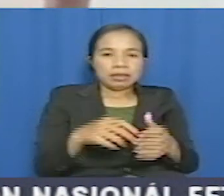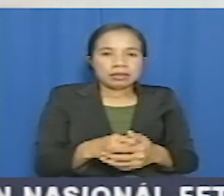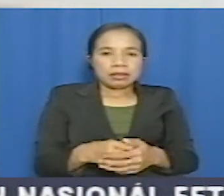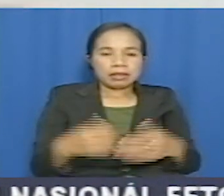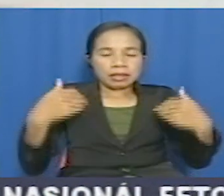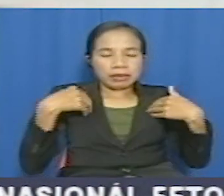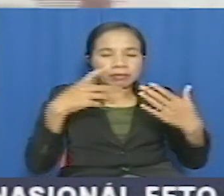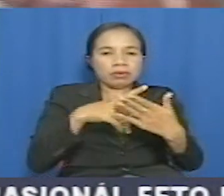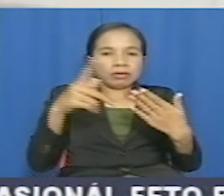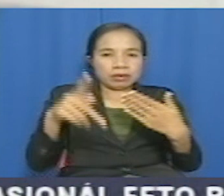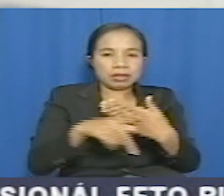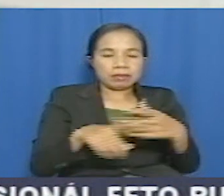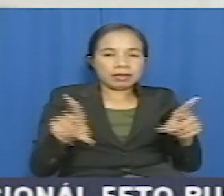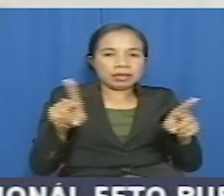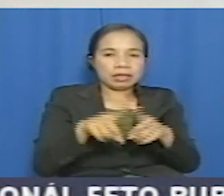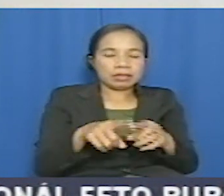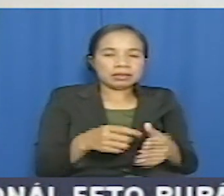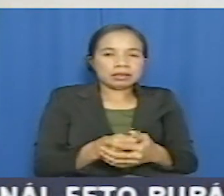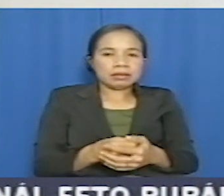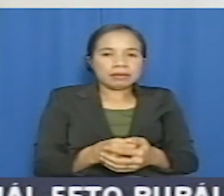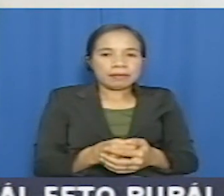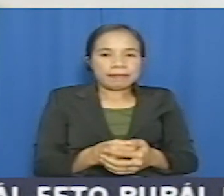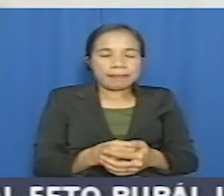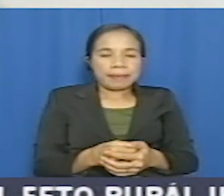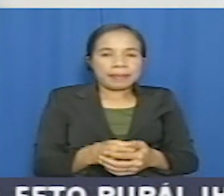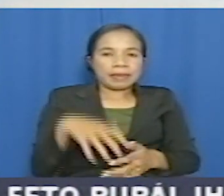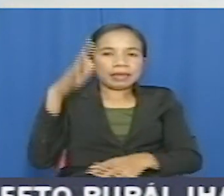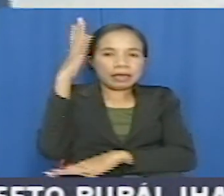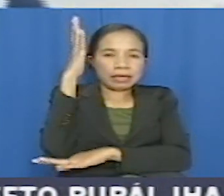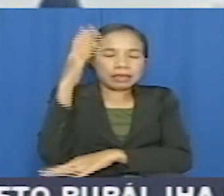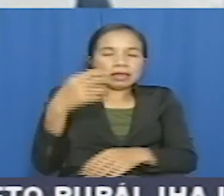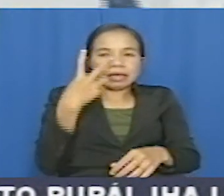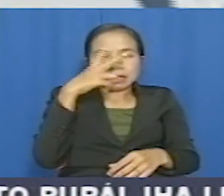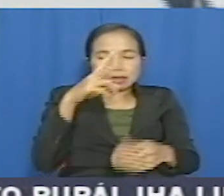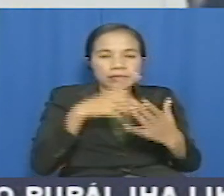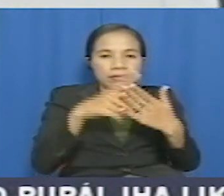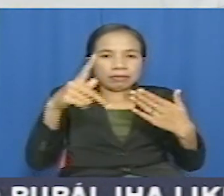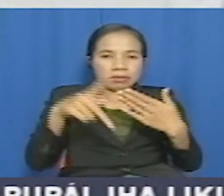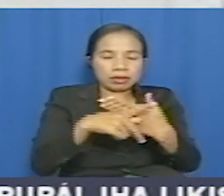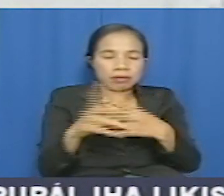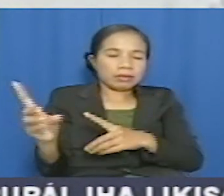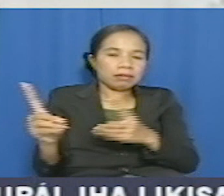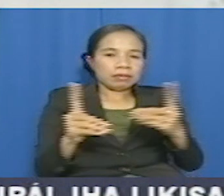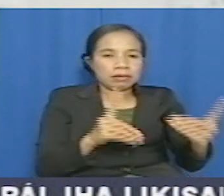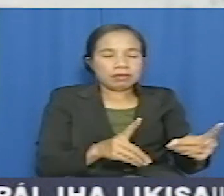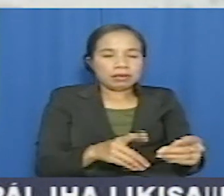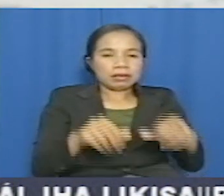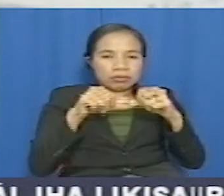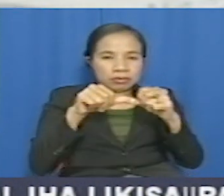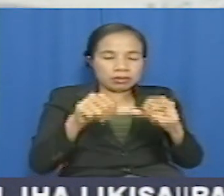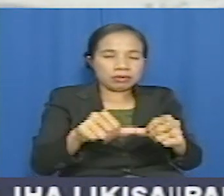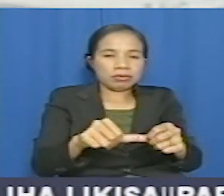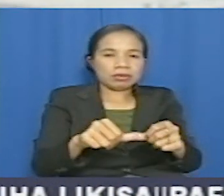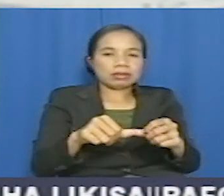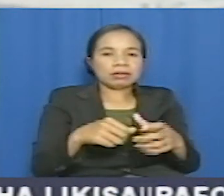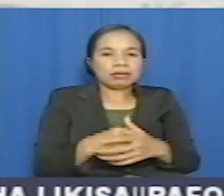ya program ne bole dean ai ba futuro agora hare ba iha program ne ninia implementasaun no continuasaun